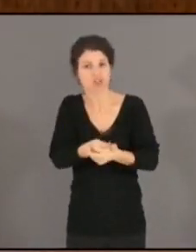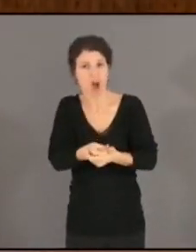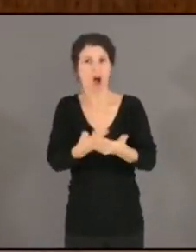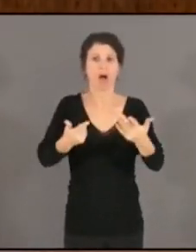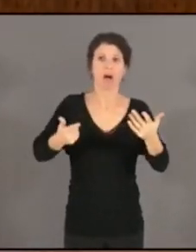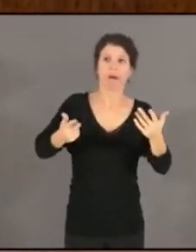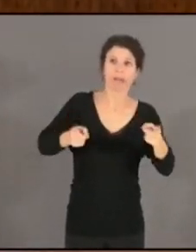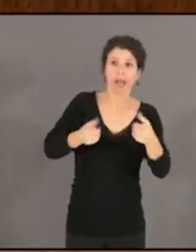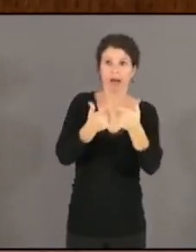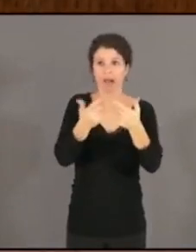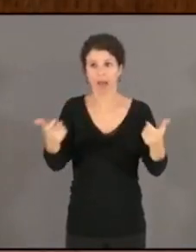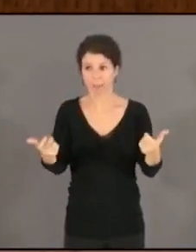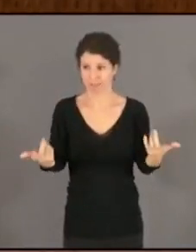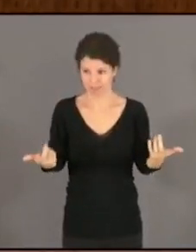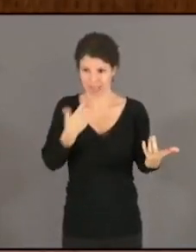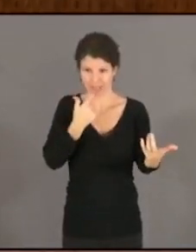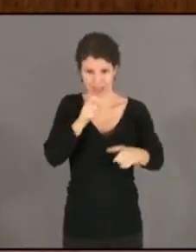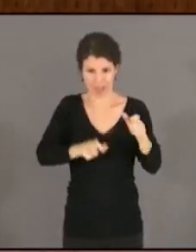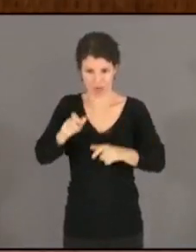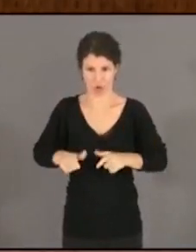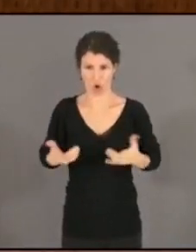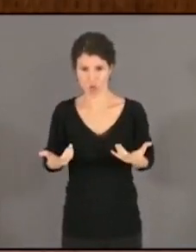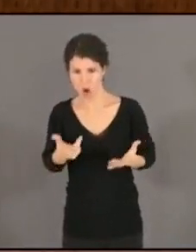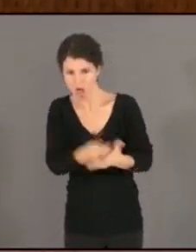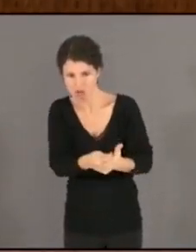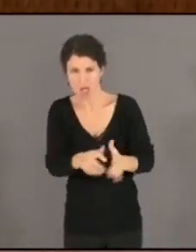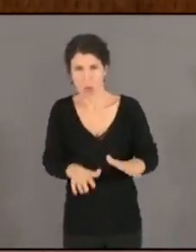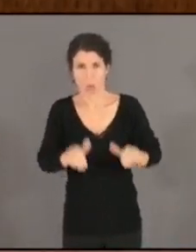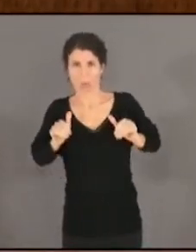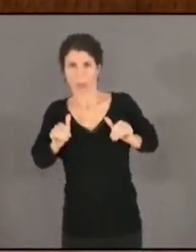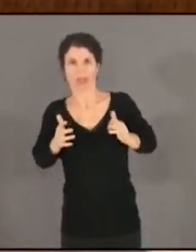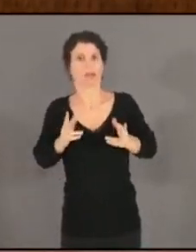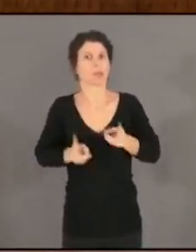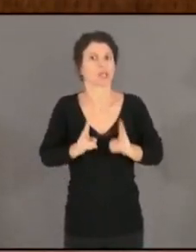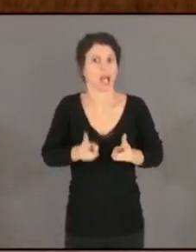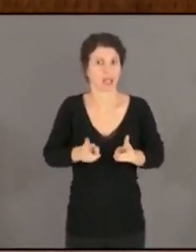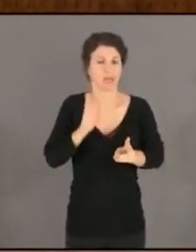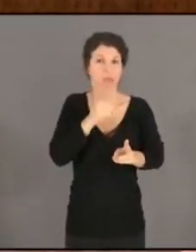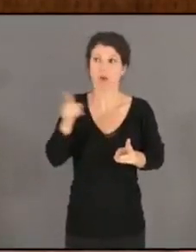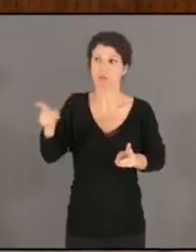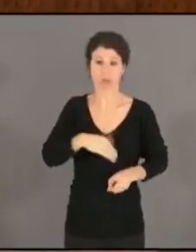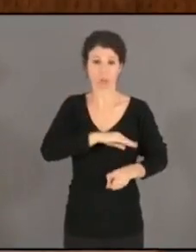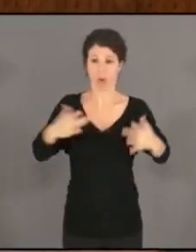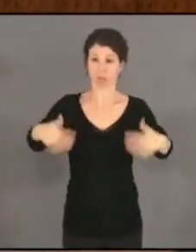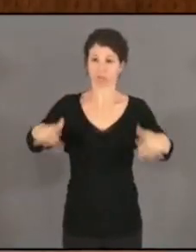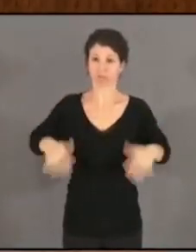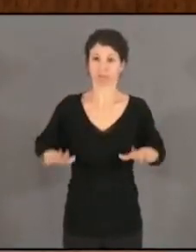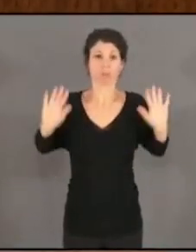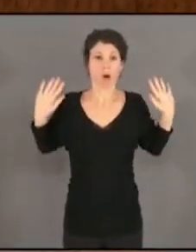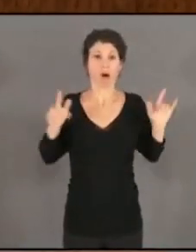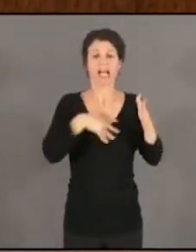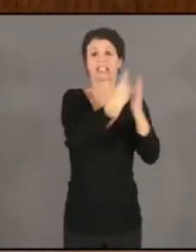d'achat immobilier. Vous vous exonérez donc de toute responsabilité en invoquant des éléments extérieurs. C'est